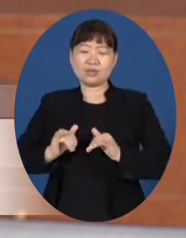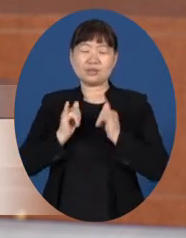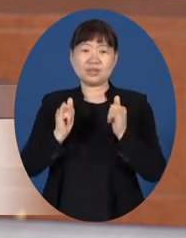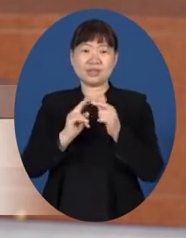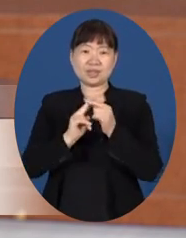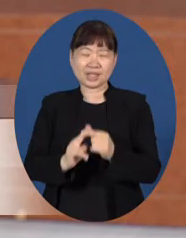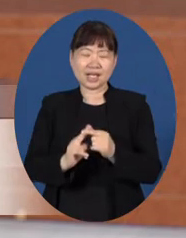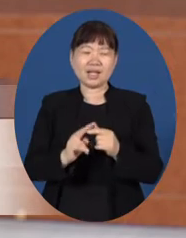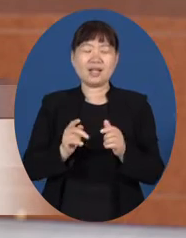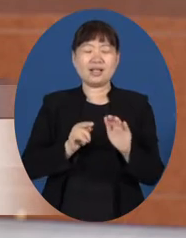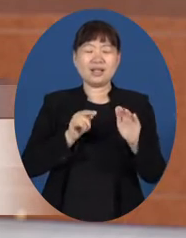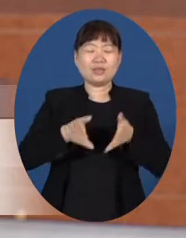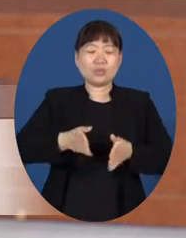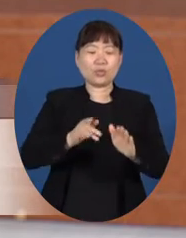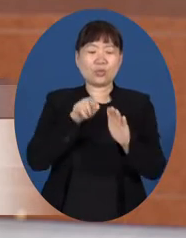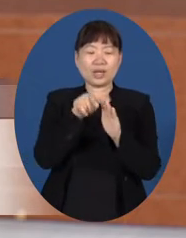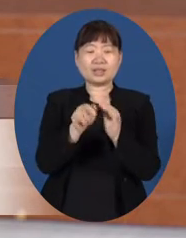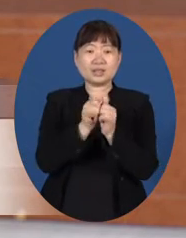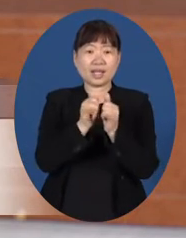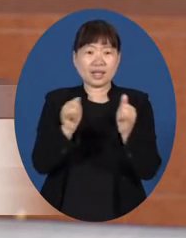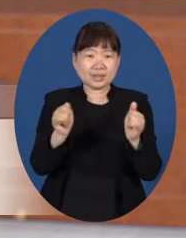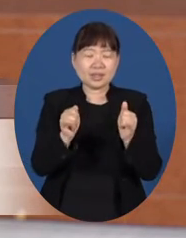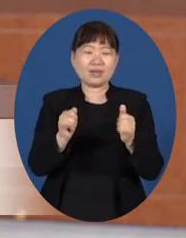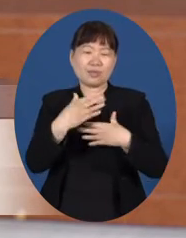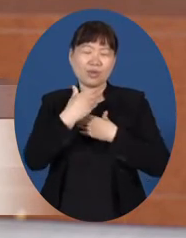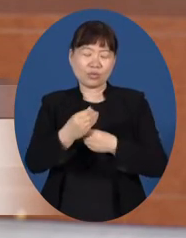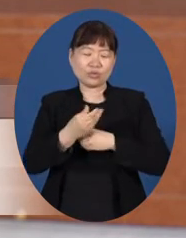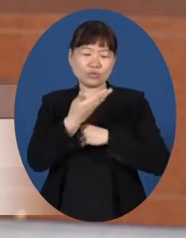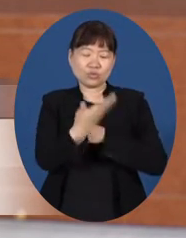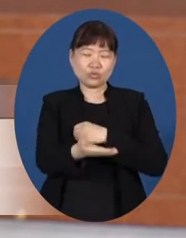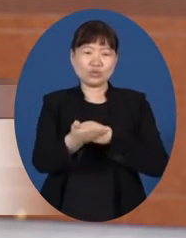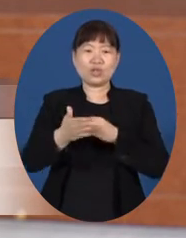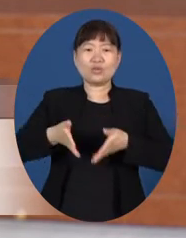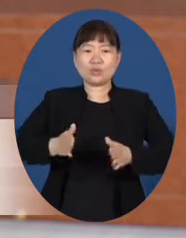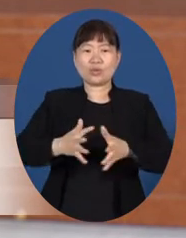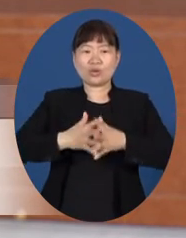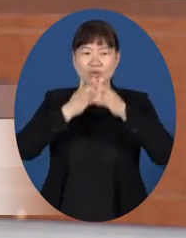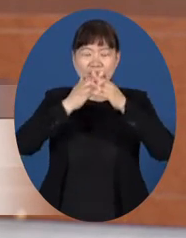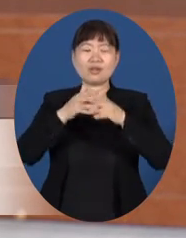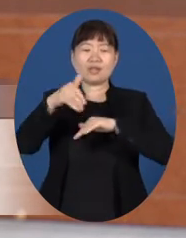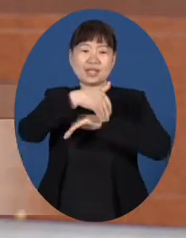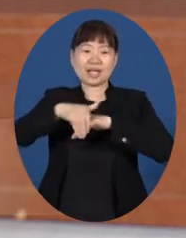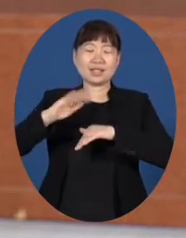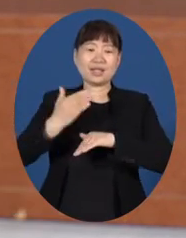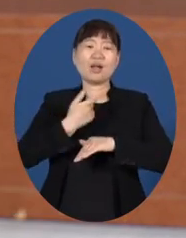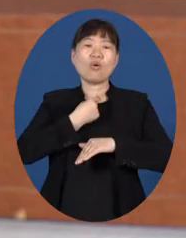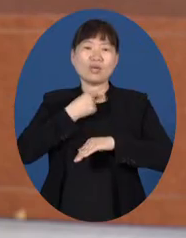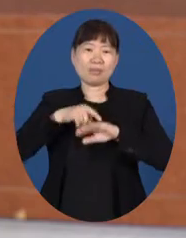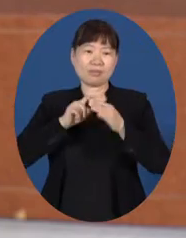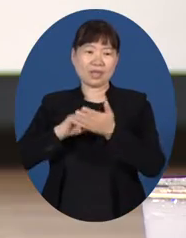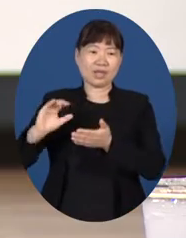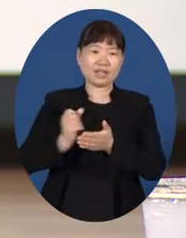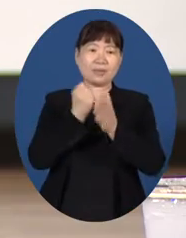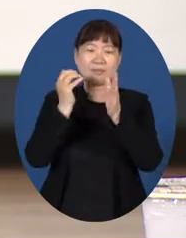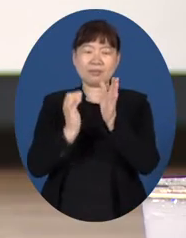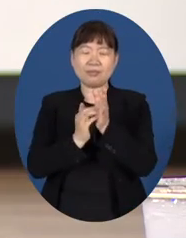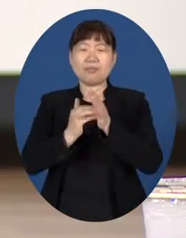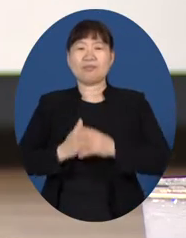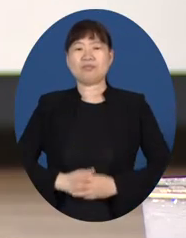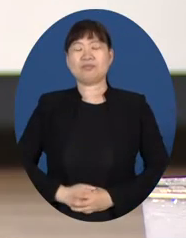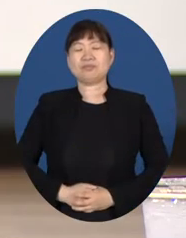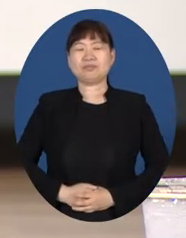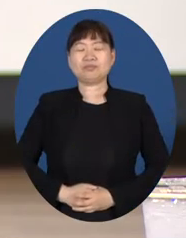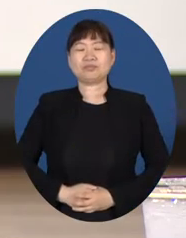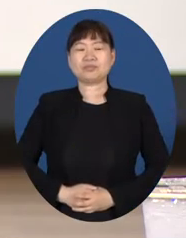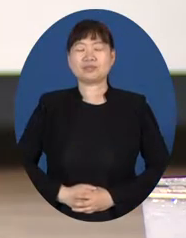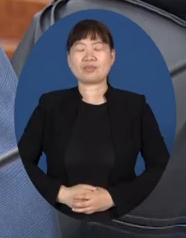로 이용자들의 편의를 제고할 수 있는 방향의 도로 건설 계획이 될 수 있기를 바라는 마음입니다 방 연아